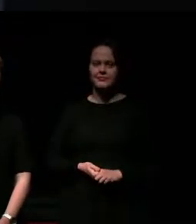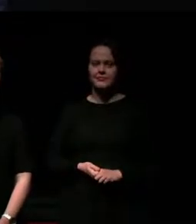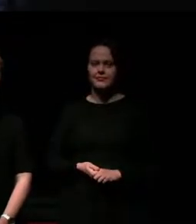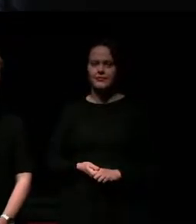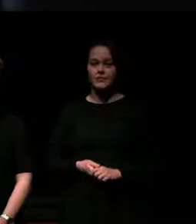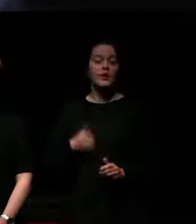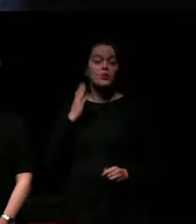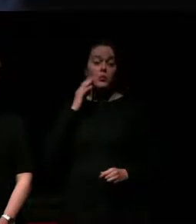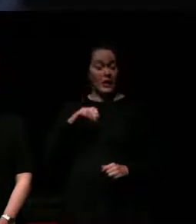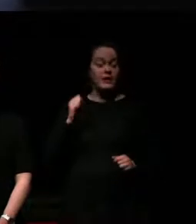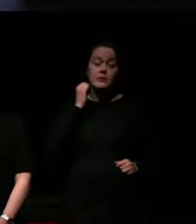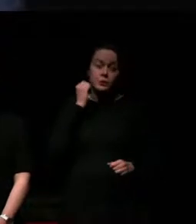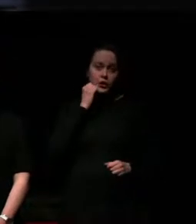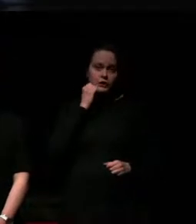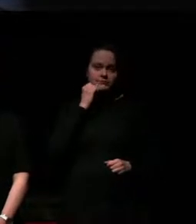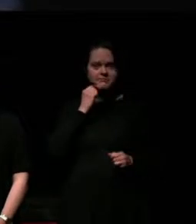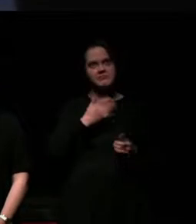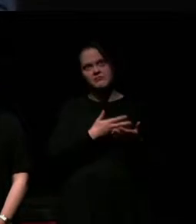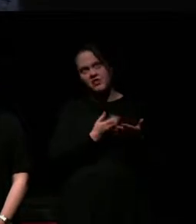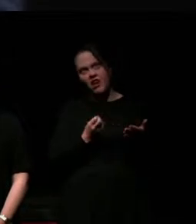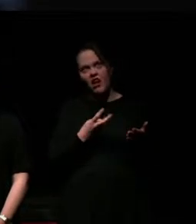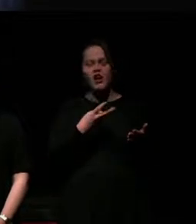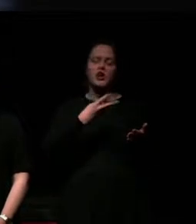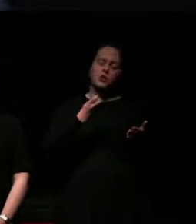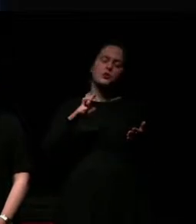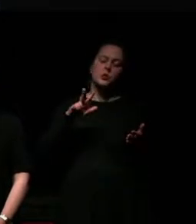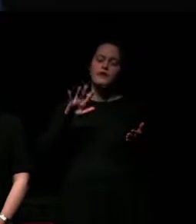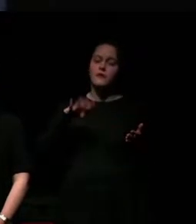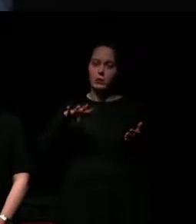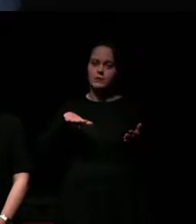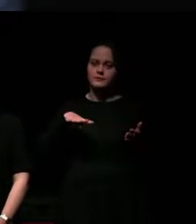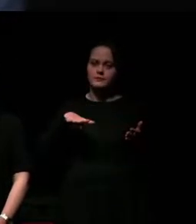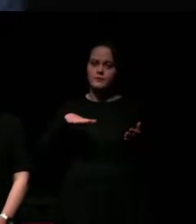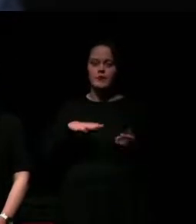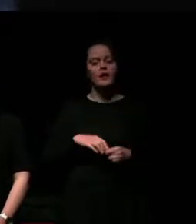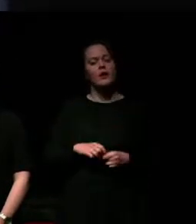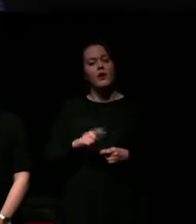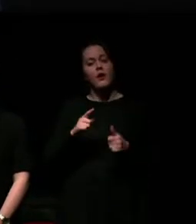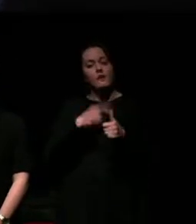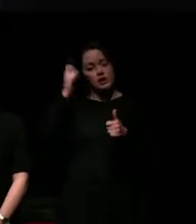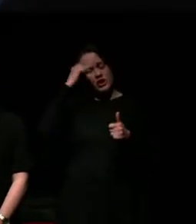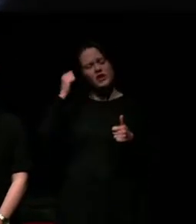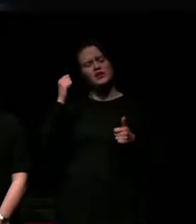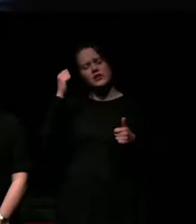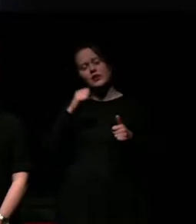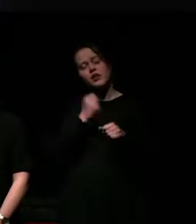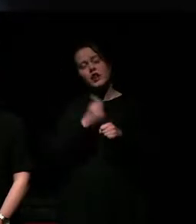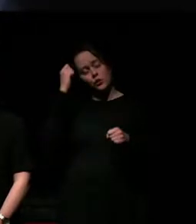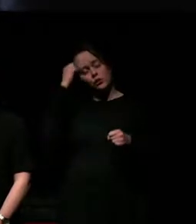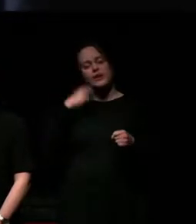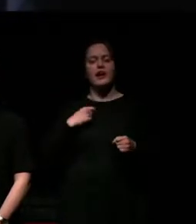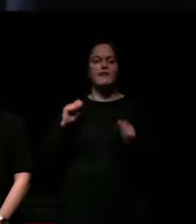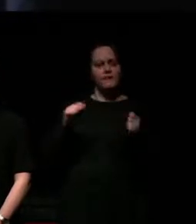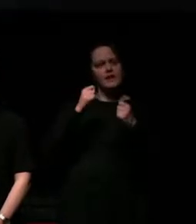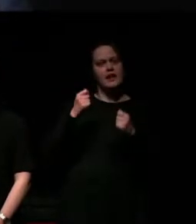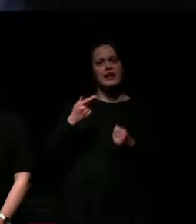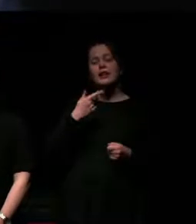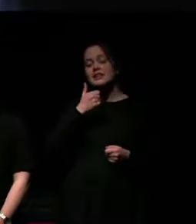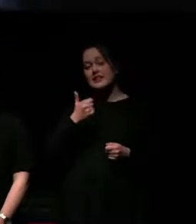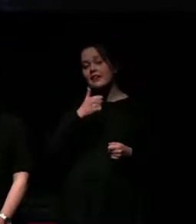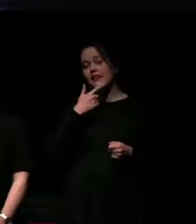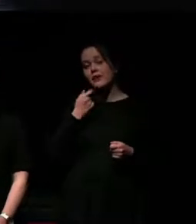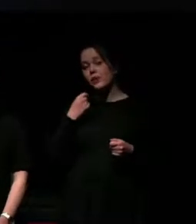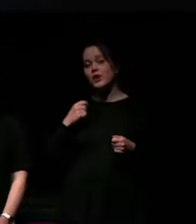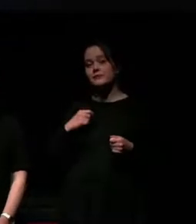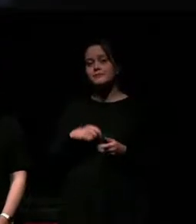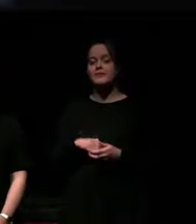I byen da siden 2014. Første gang jeg husker og I det hele tatt jeg feirer 6. februar, det var noe rundt 2005-2006-ish på Vatse